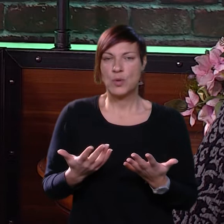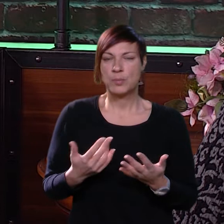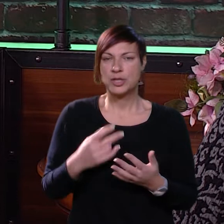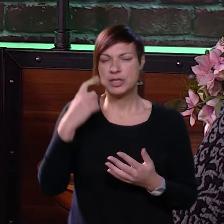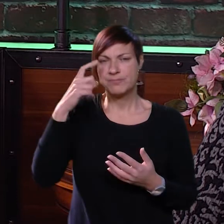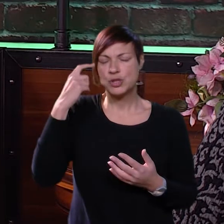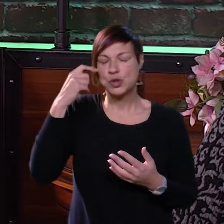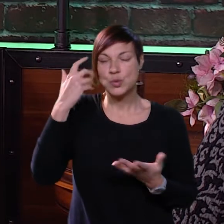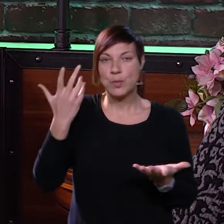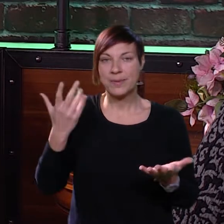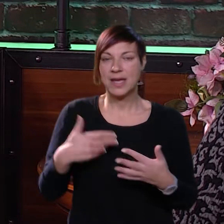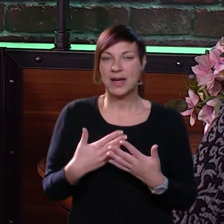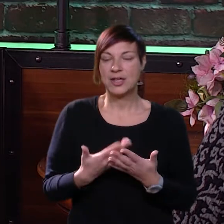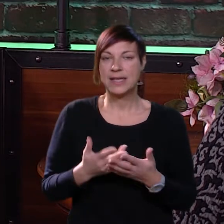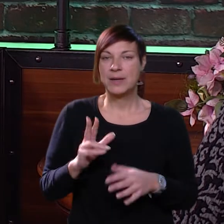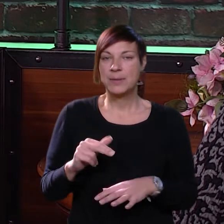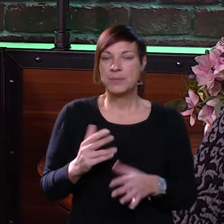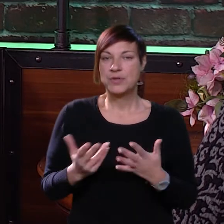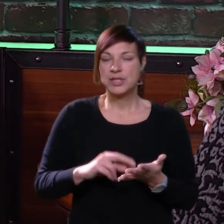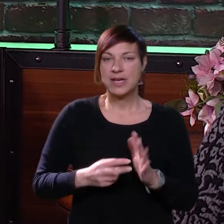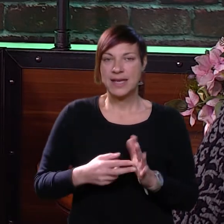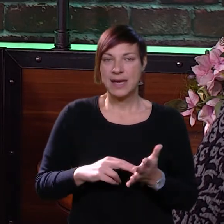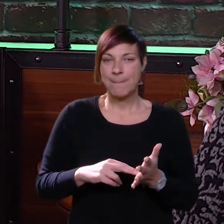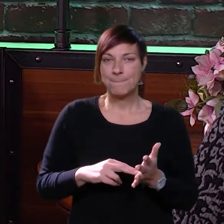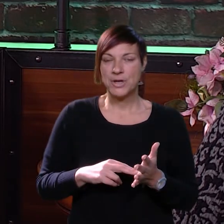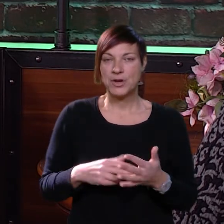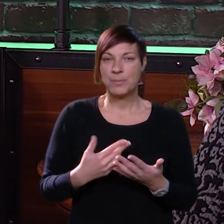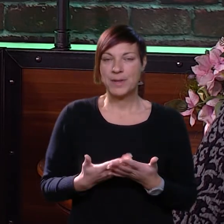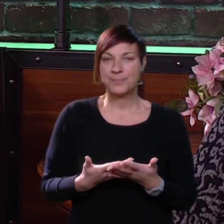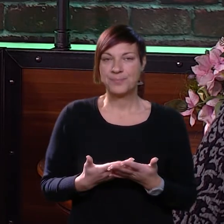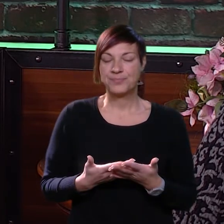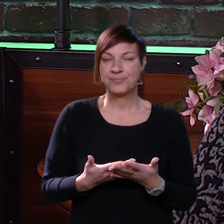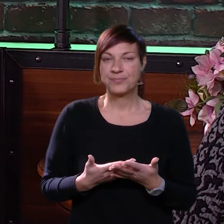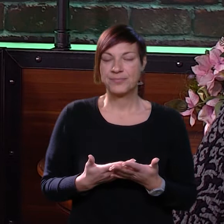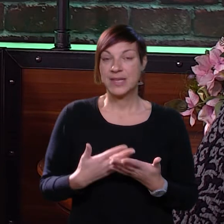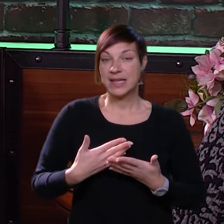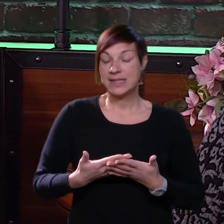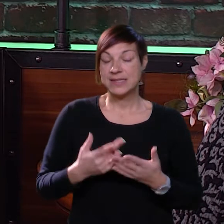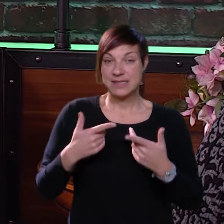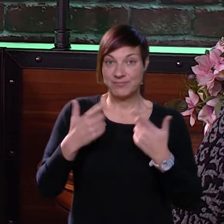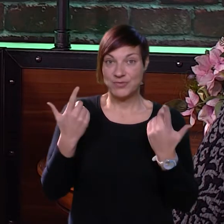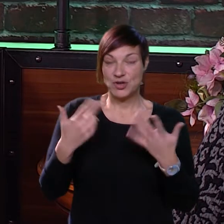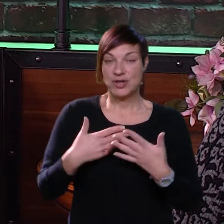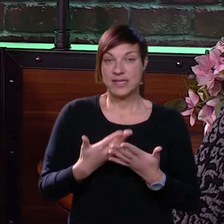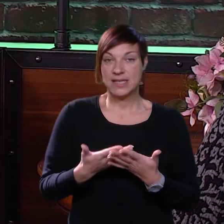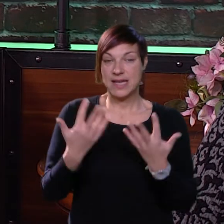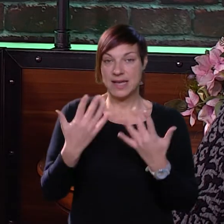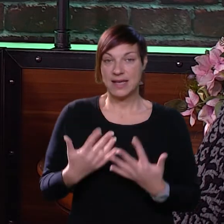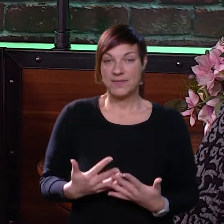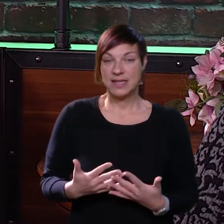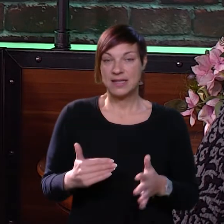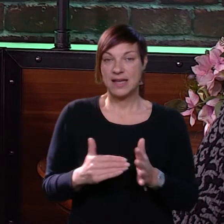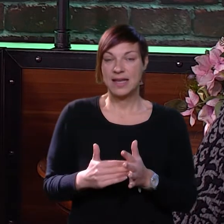uopće sumljalo da bi postojao neki problem. I onda, mislim, za otkrit te